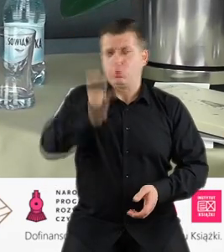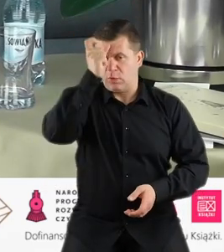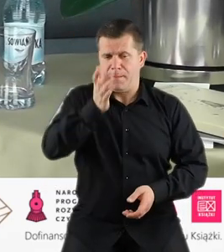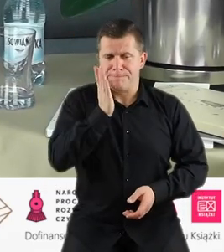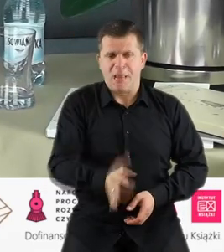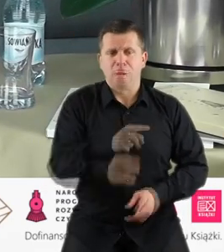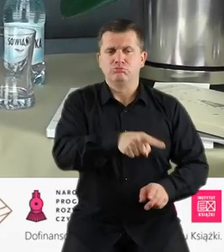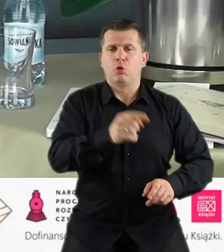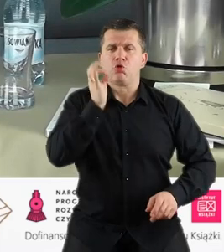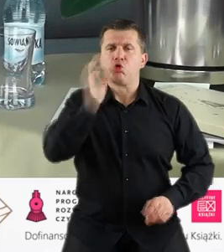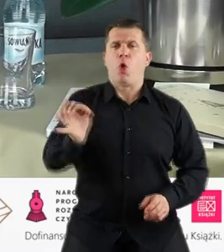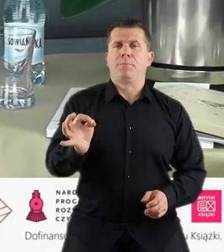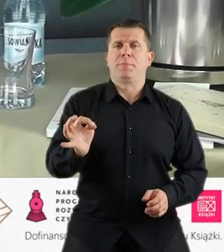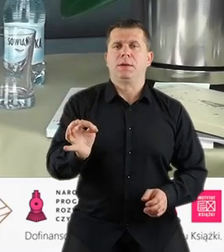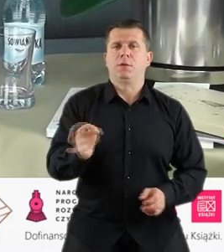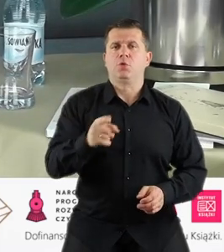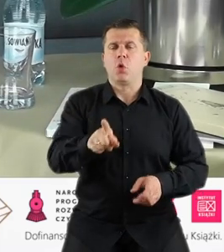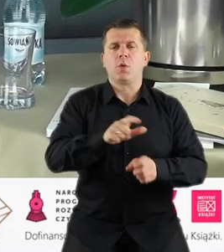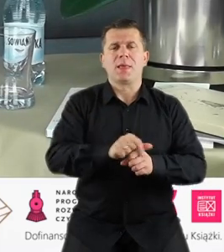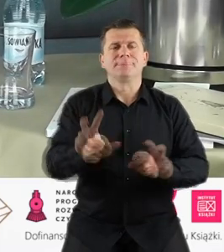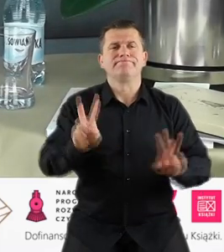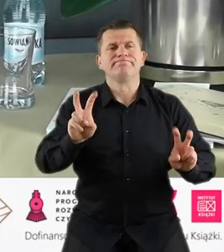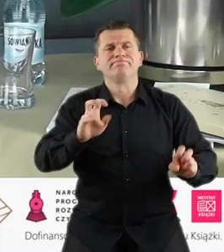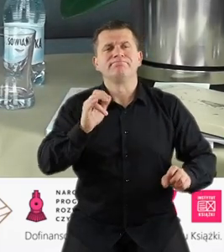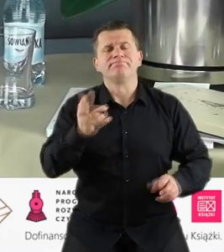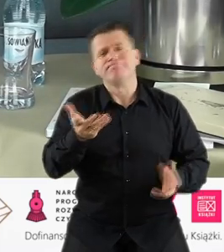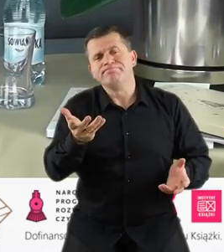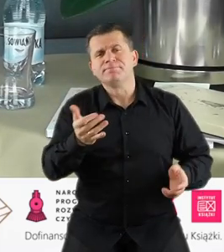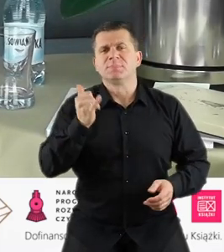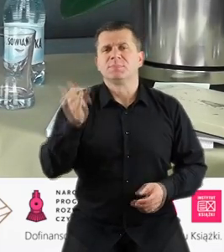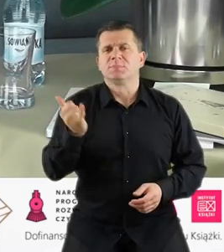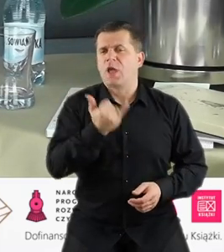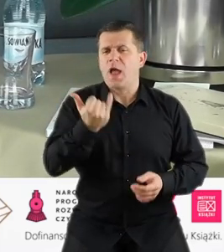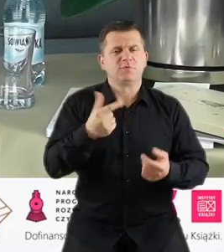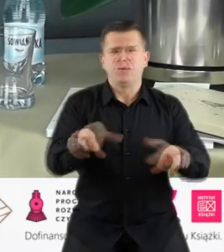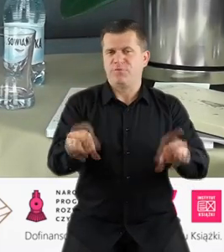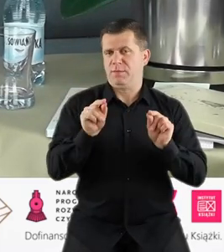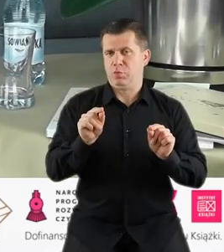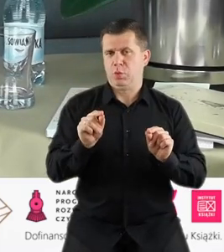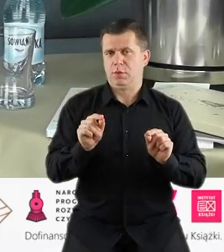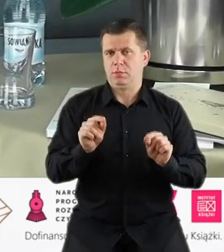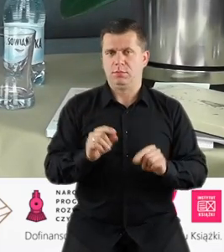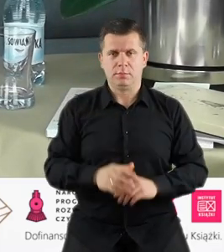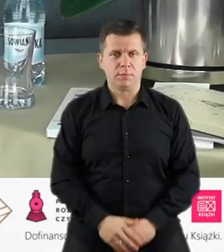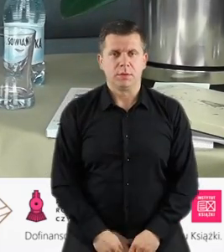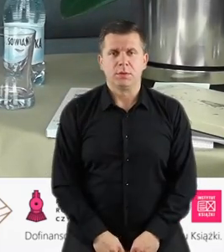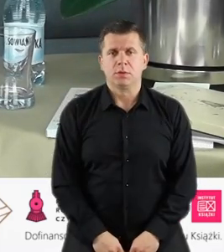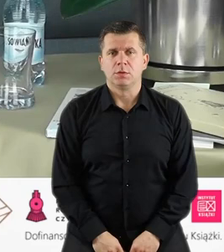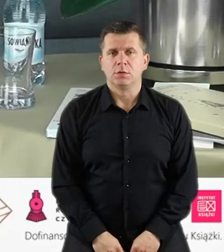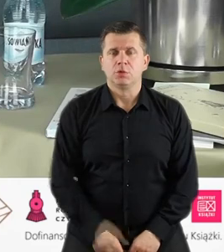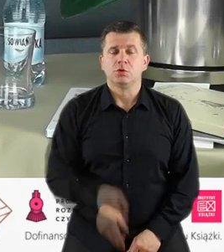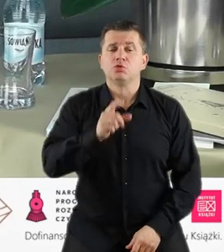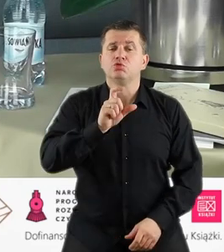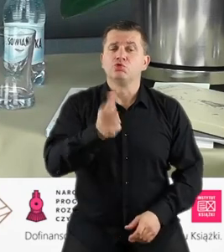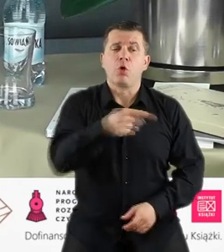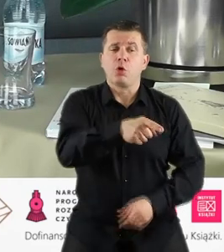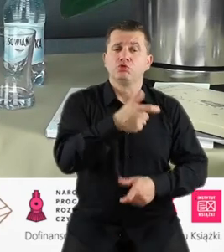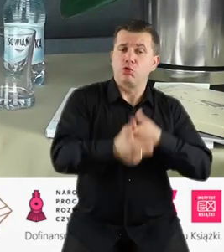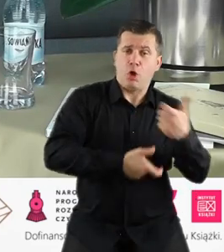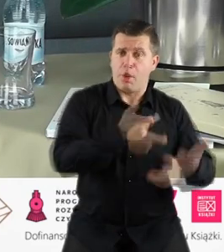będzie dobry. Nie, to jest zawsze wybór. I co kto